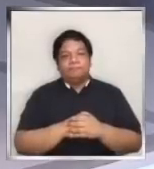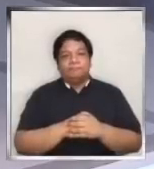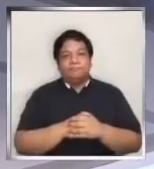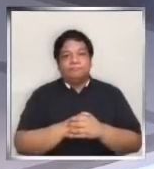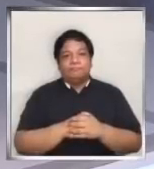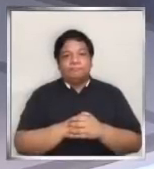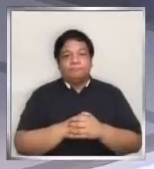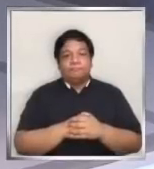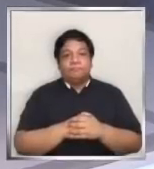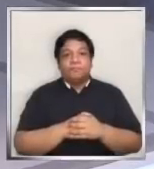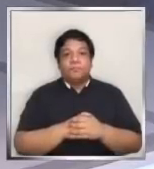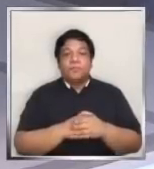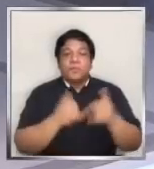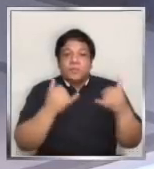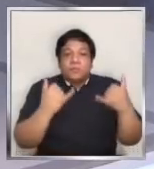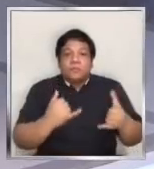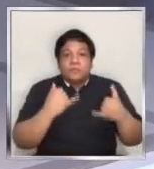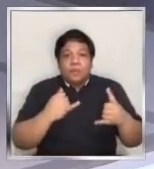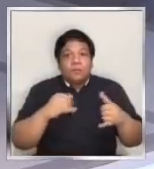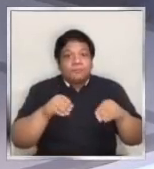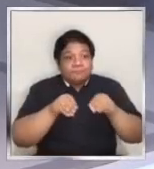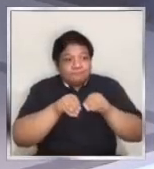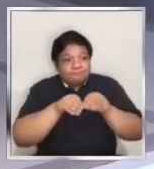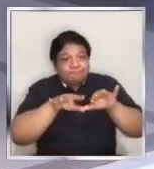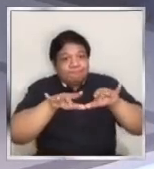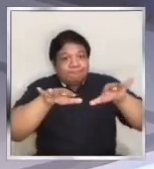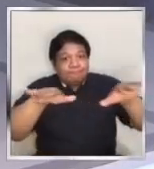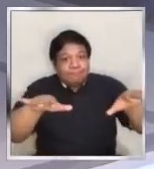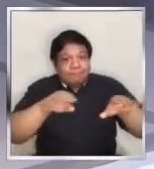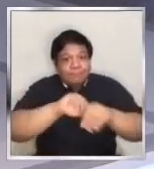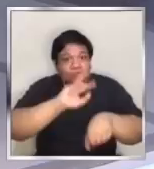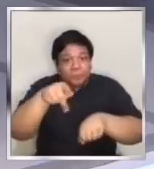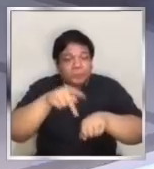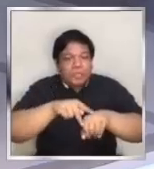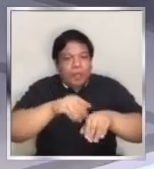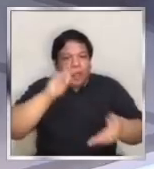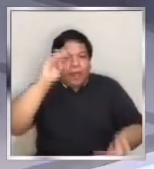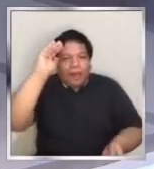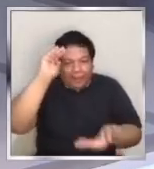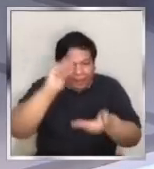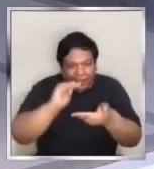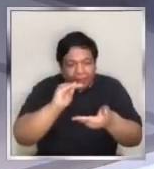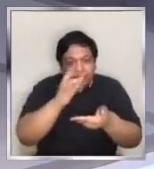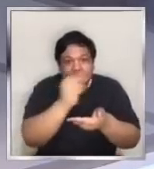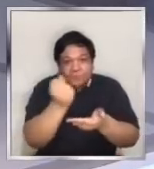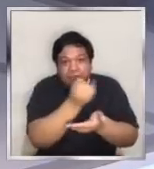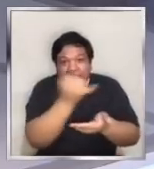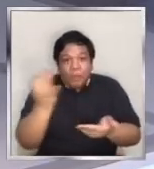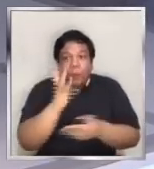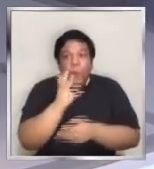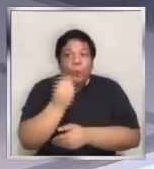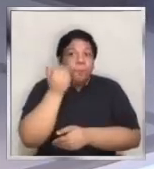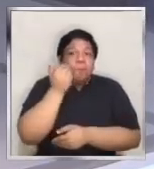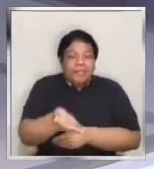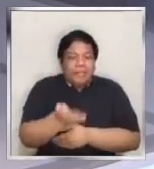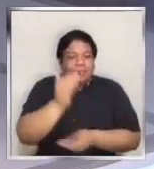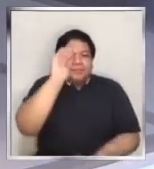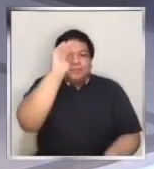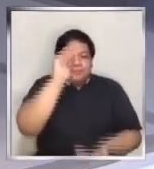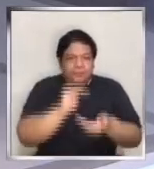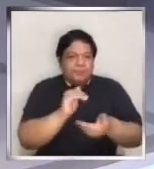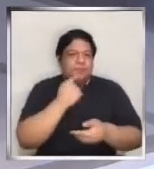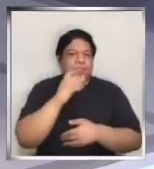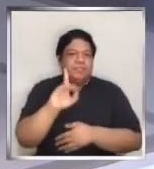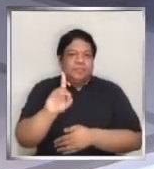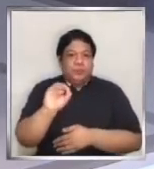Nabawasan na po ang hawaan ng COVID-19 sa Pilipinas, maging ang bilang ng mga namamatay ayon po yan sa Department of Health. Pero hindi